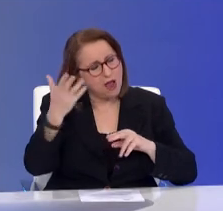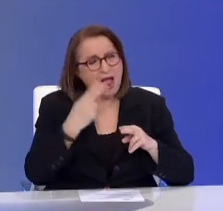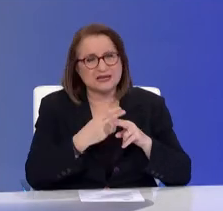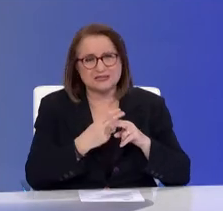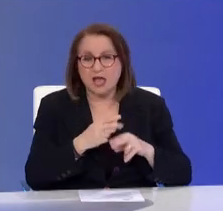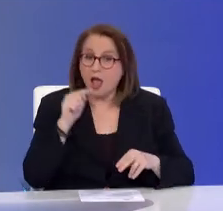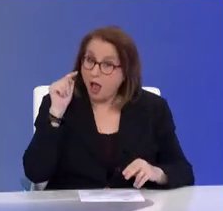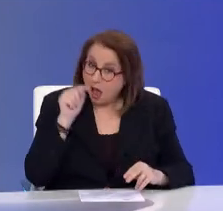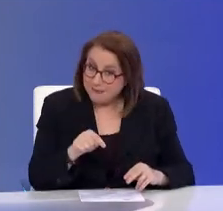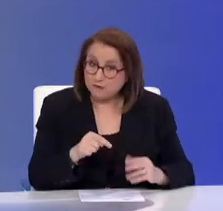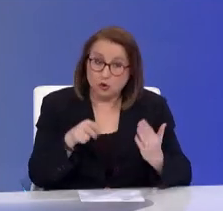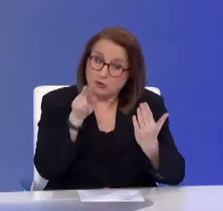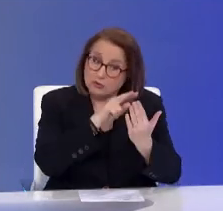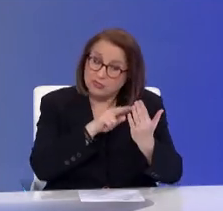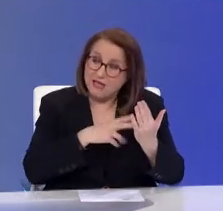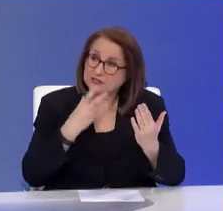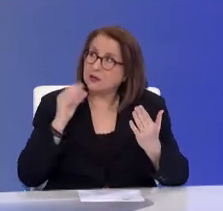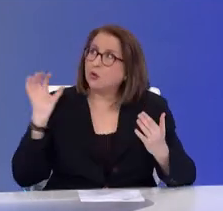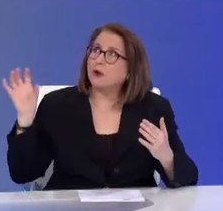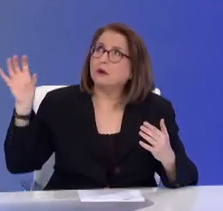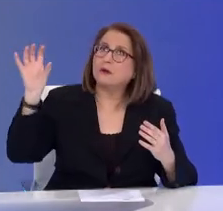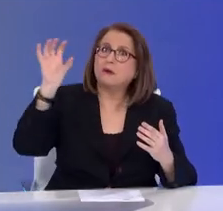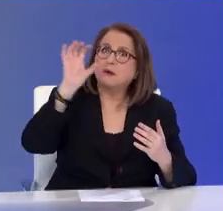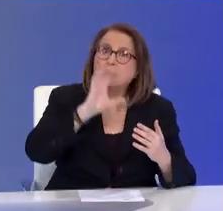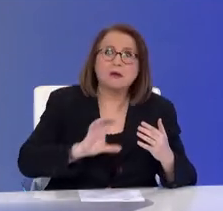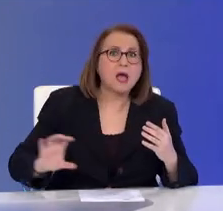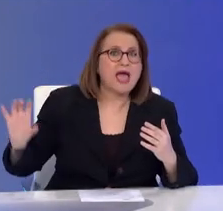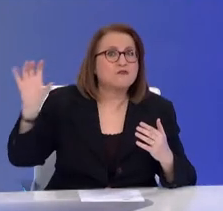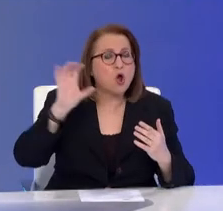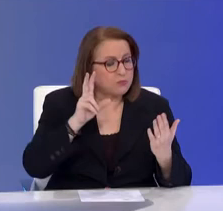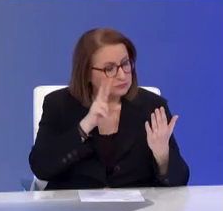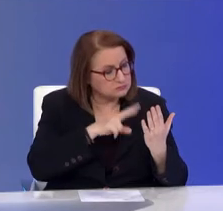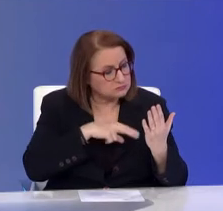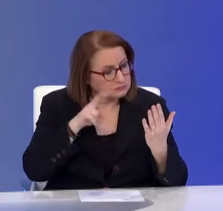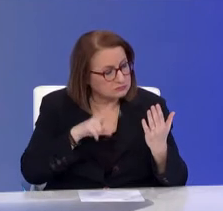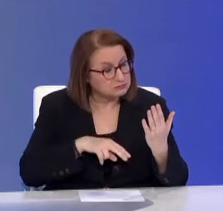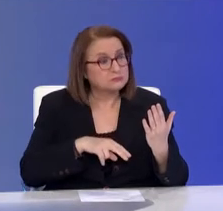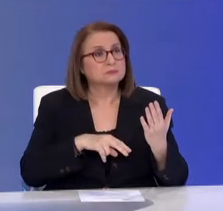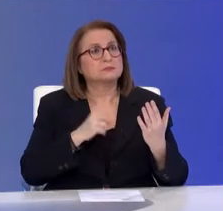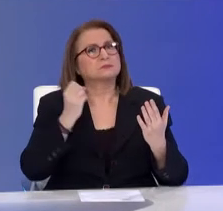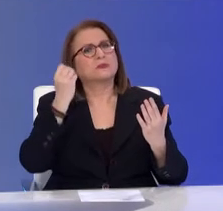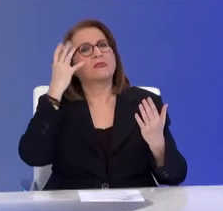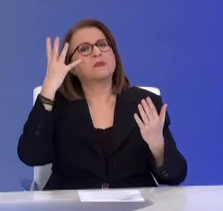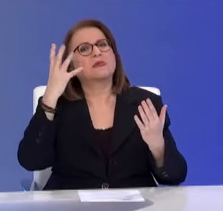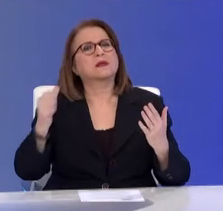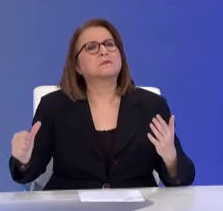κόσμος υιοθέτησε ξανά, σταδιακά, τις αξίες της αθηναϊκής